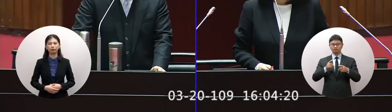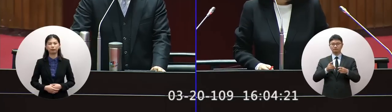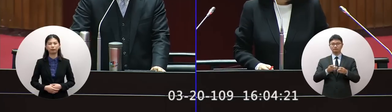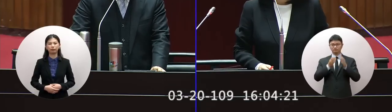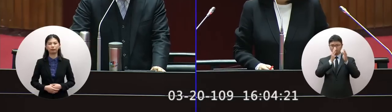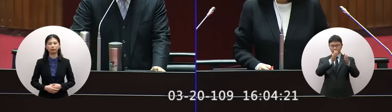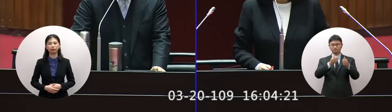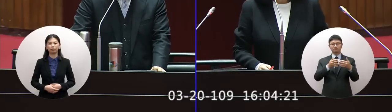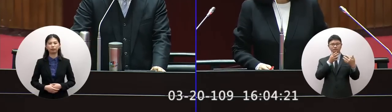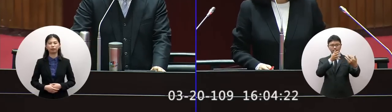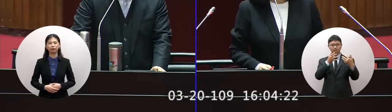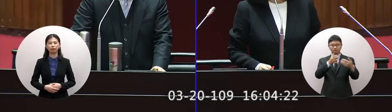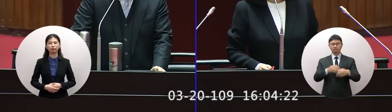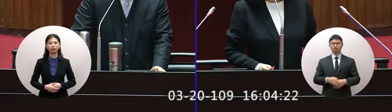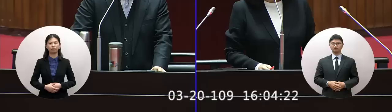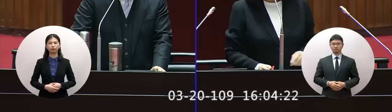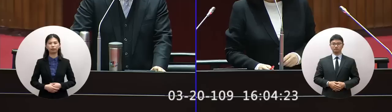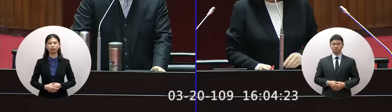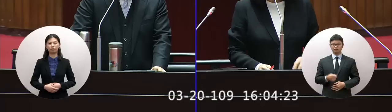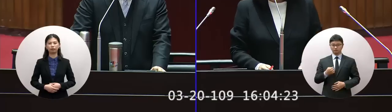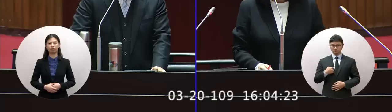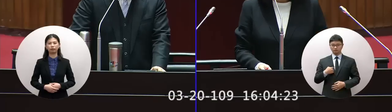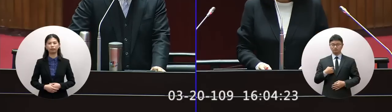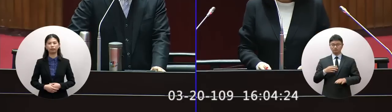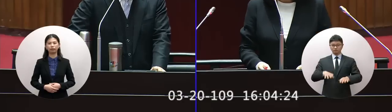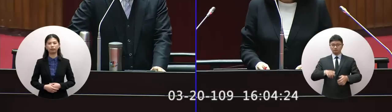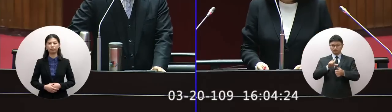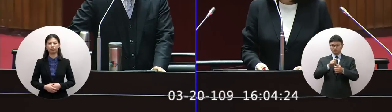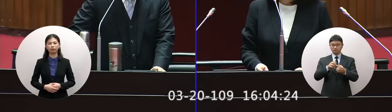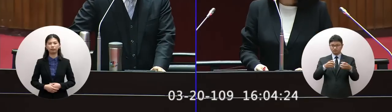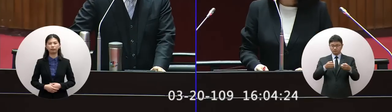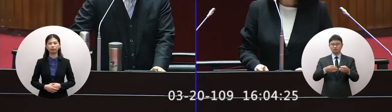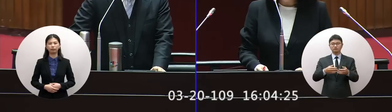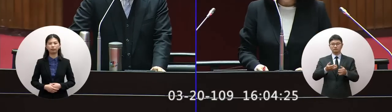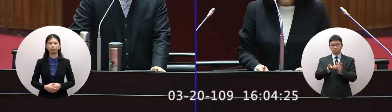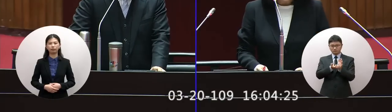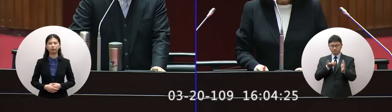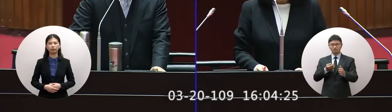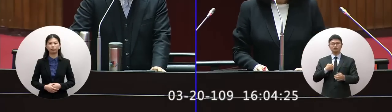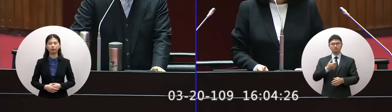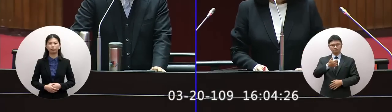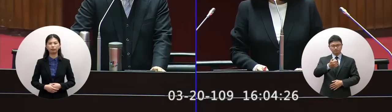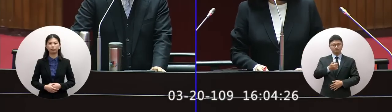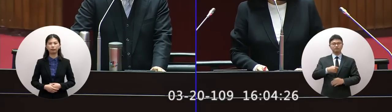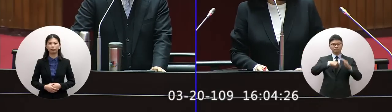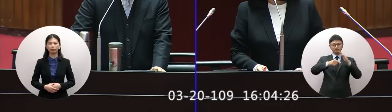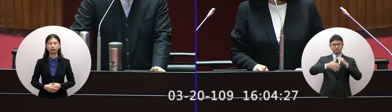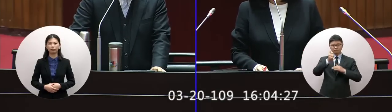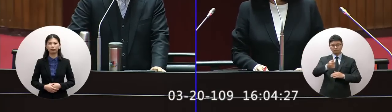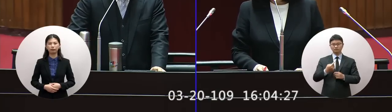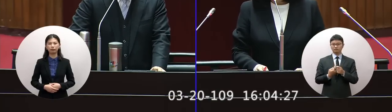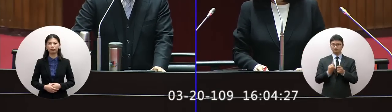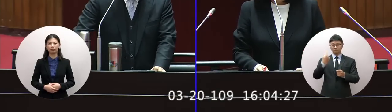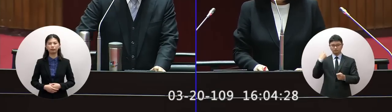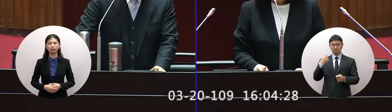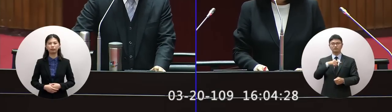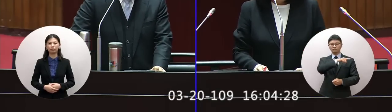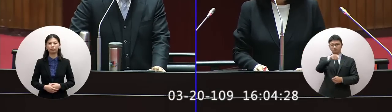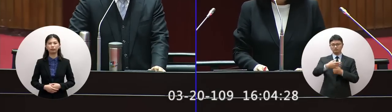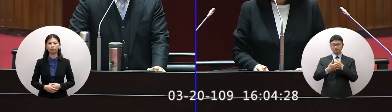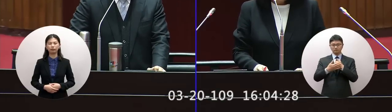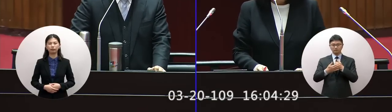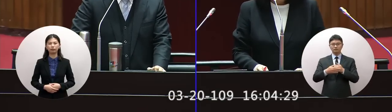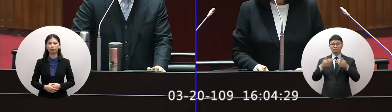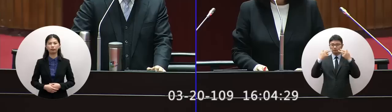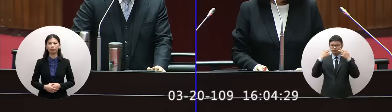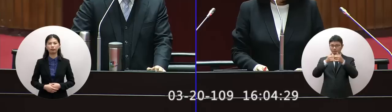您总咨询。在我谈到我今天的议题之前呢，我要先感谢院长。我们在去年您的协助之下，原